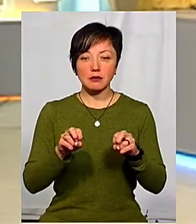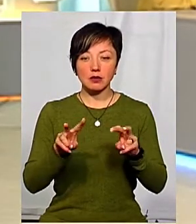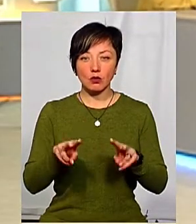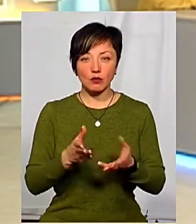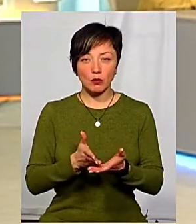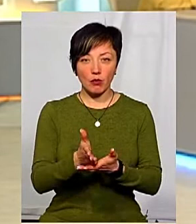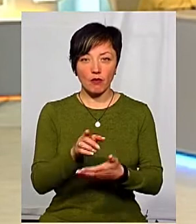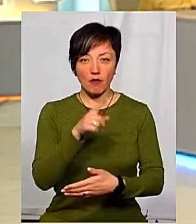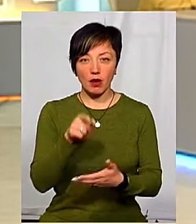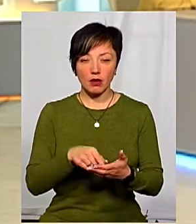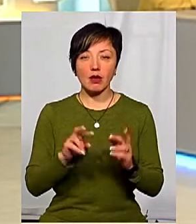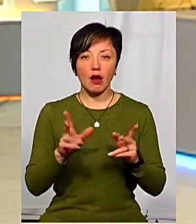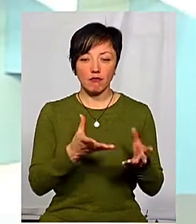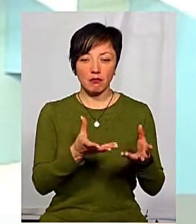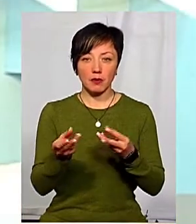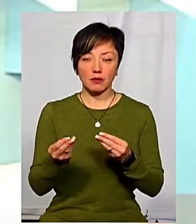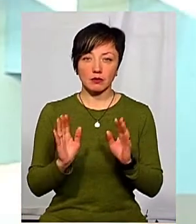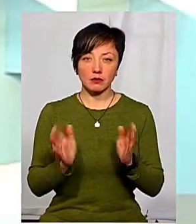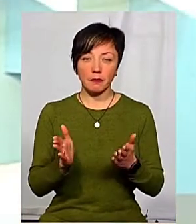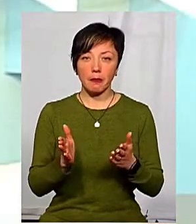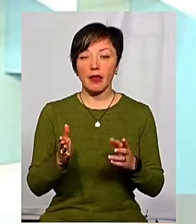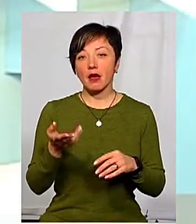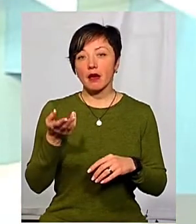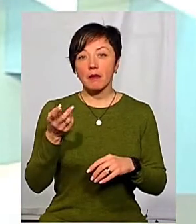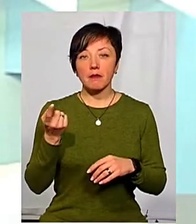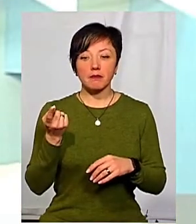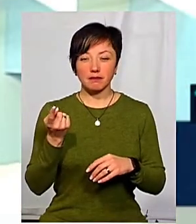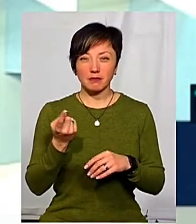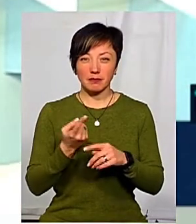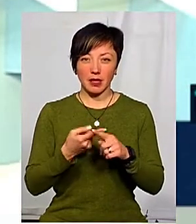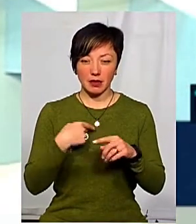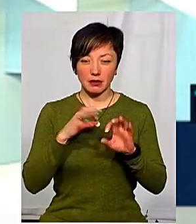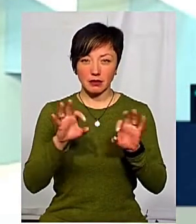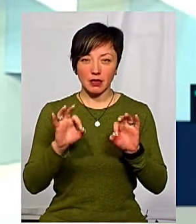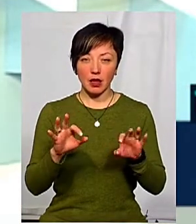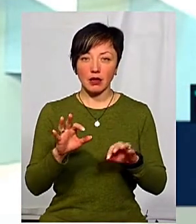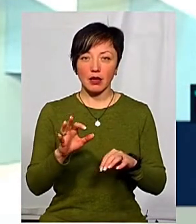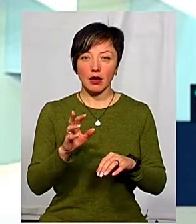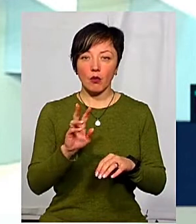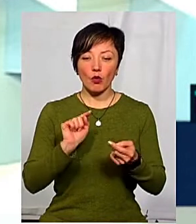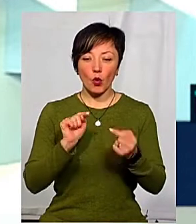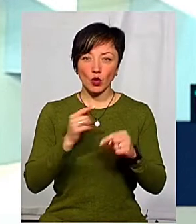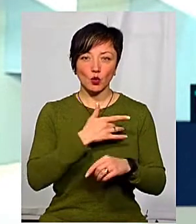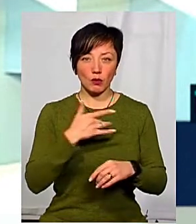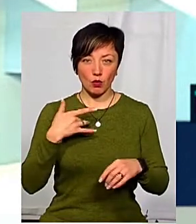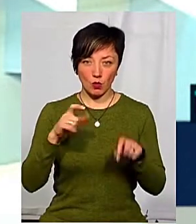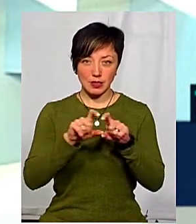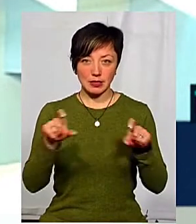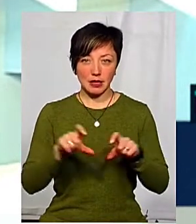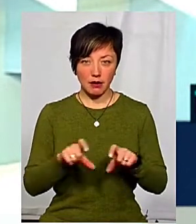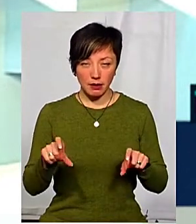спеціалізованого спрямування? Ну, якщо ми говоримо про перші два заклади, що я сказала, це обидва протитуберкульозні